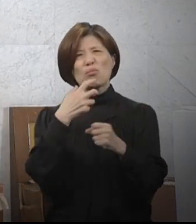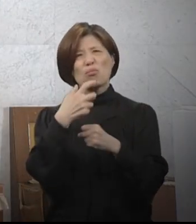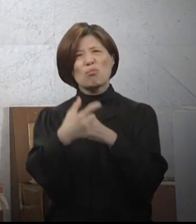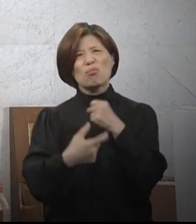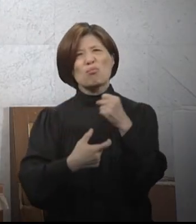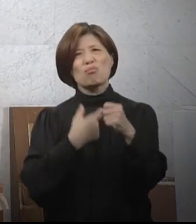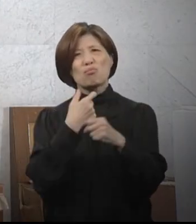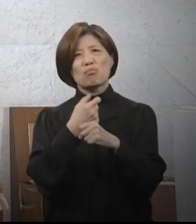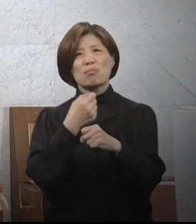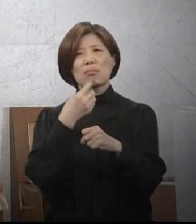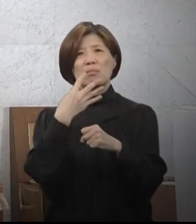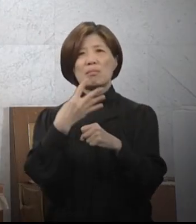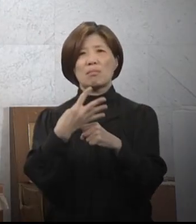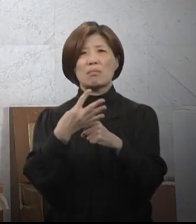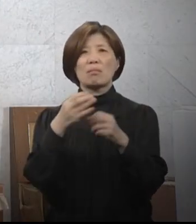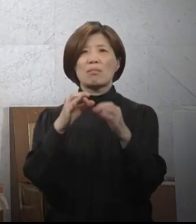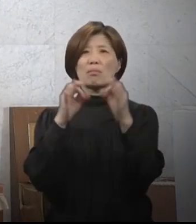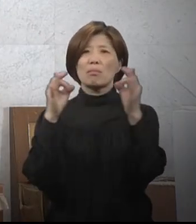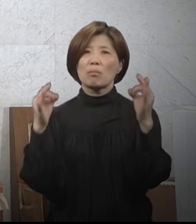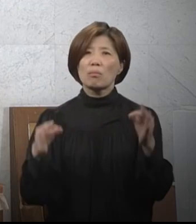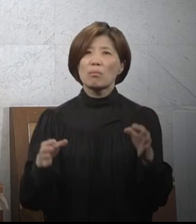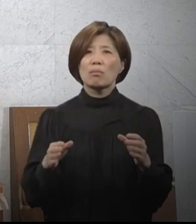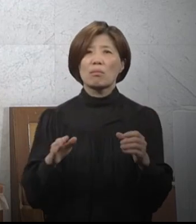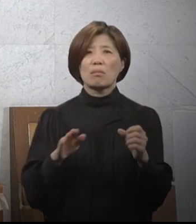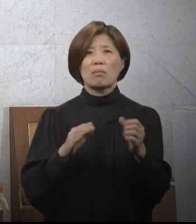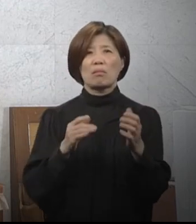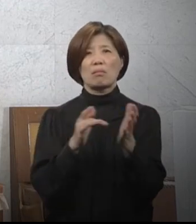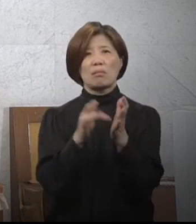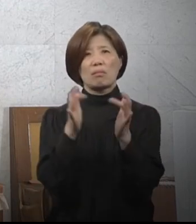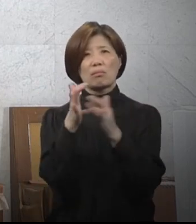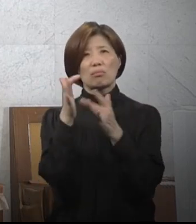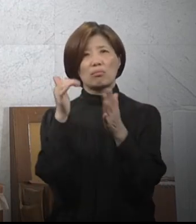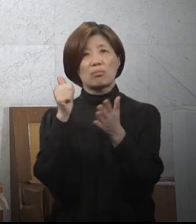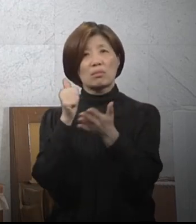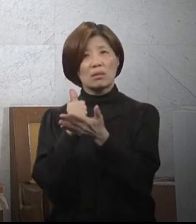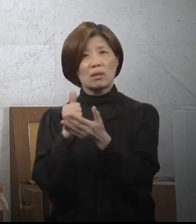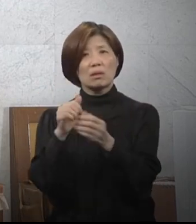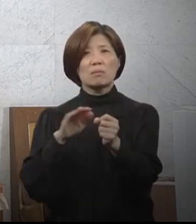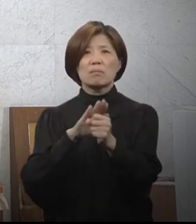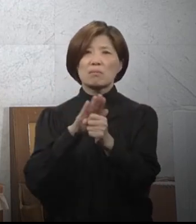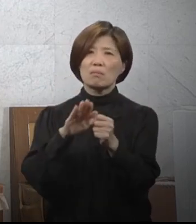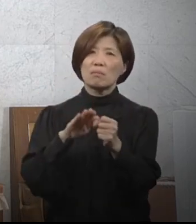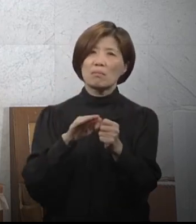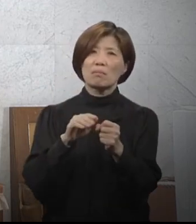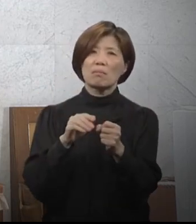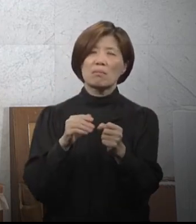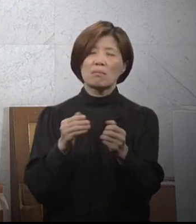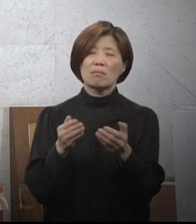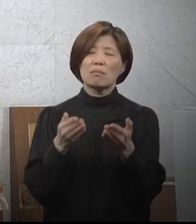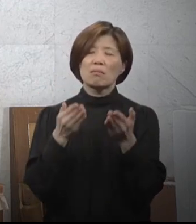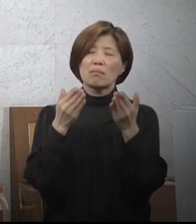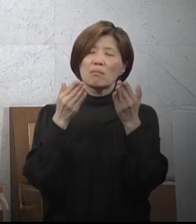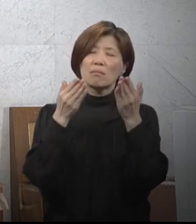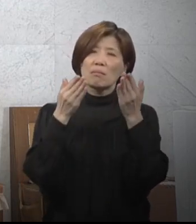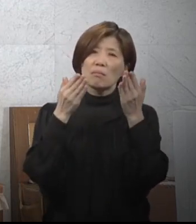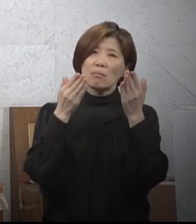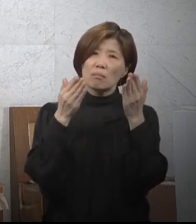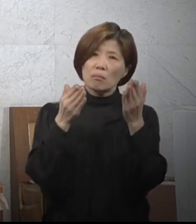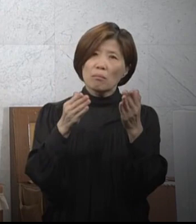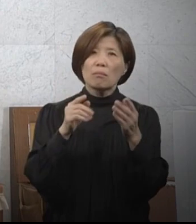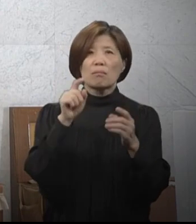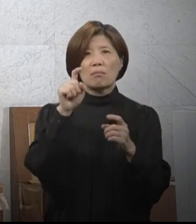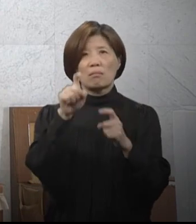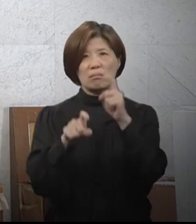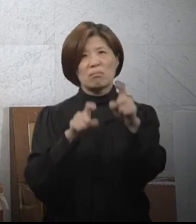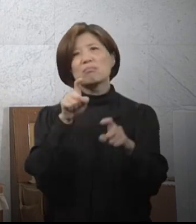때까지 약 64년간 예수님의 사랑과 봉사를 직접 실천하며 살았습니다.